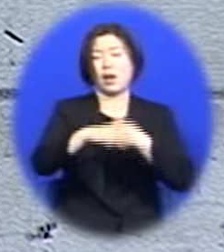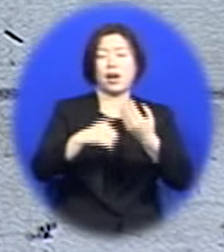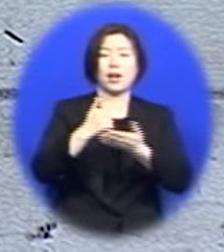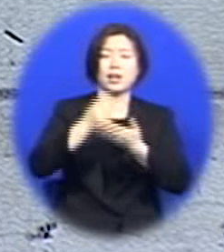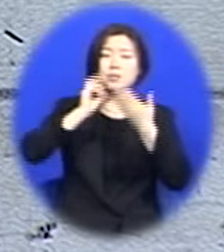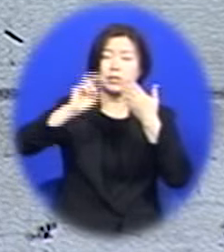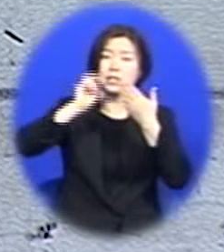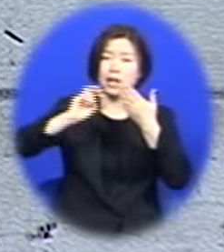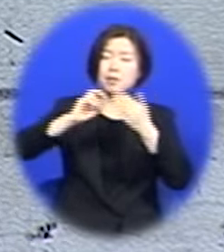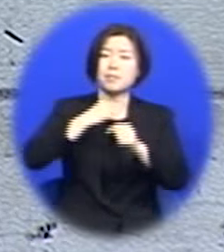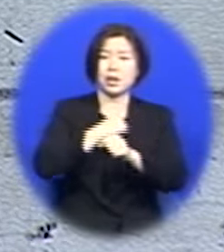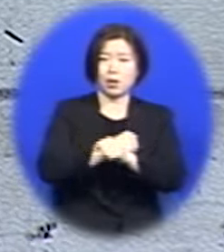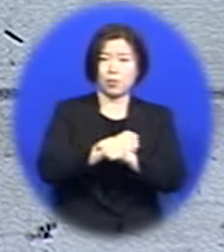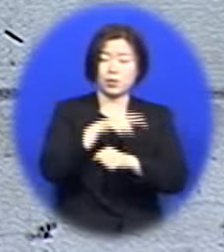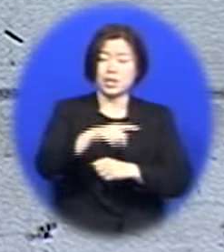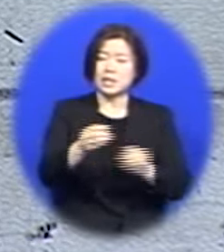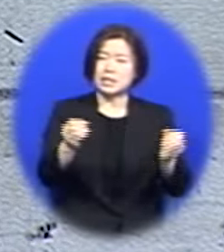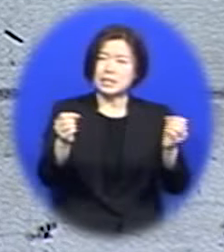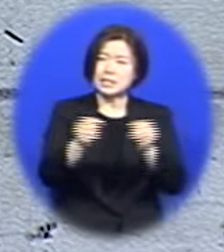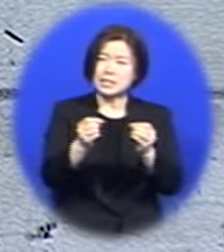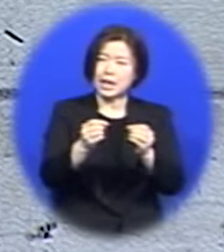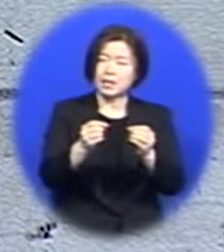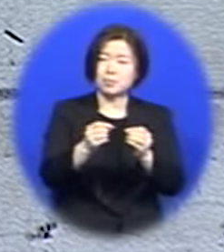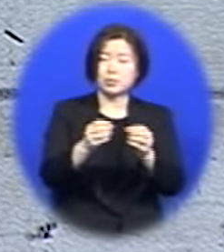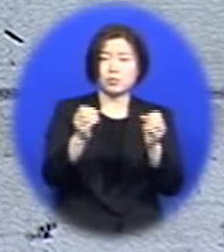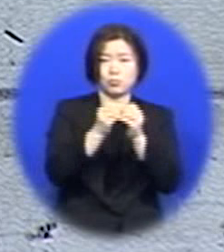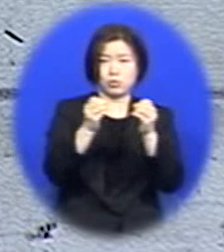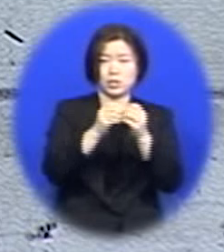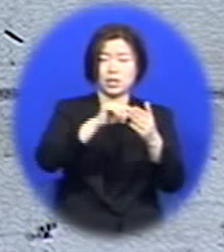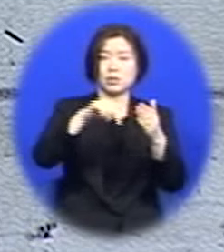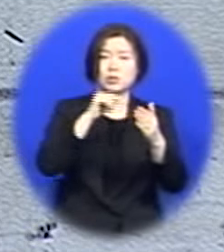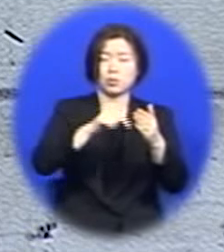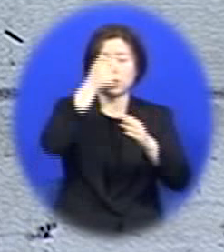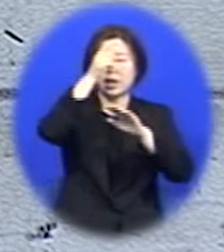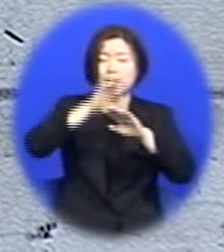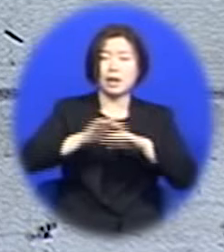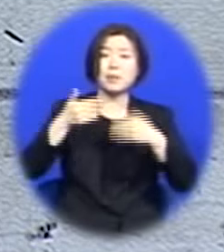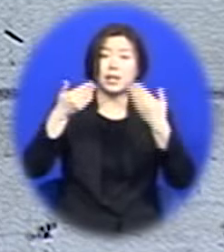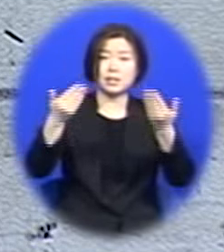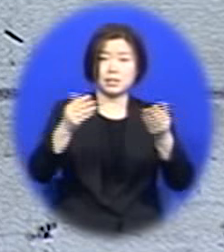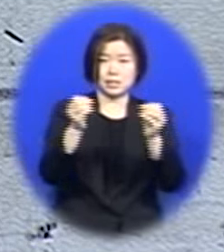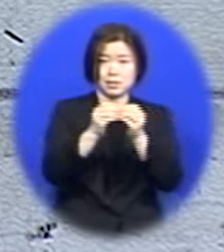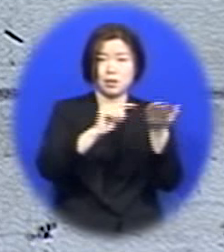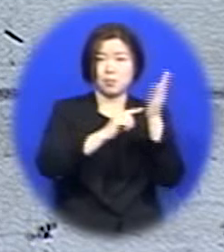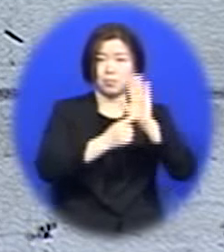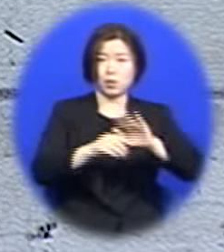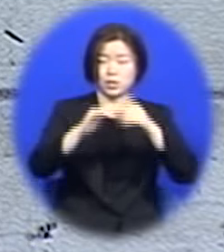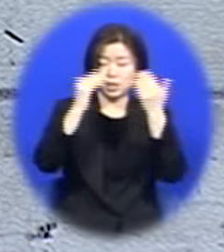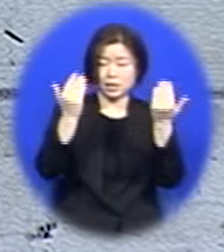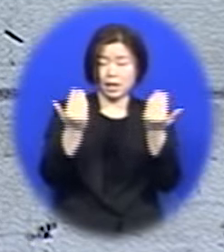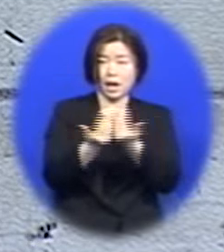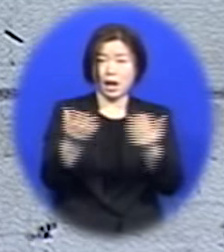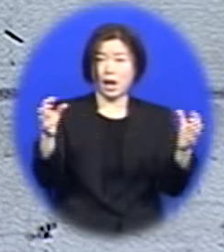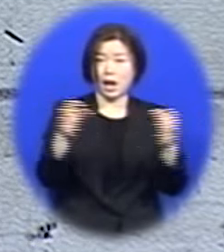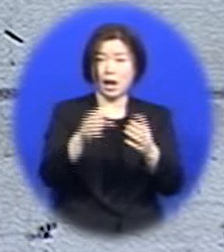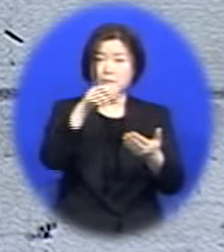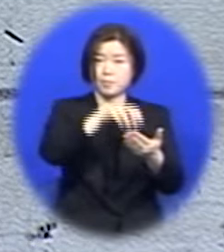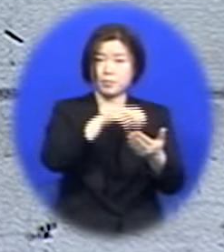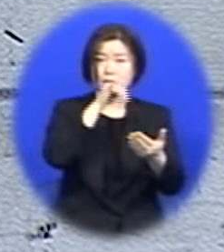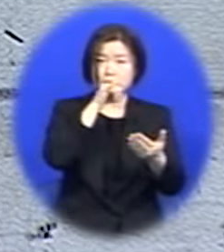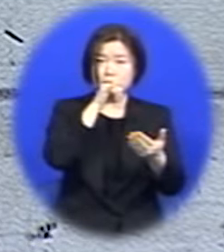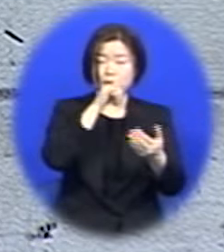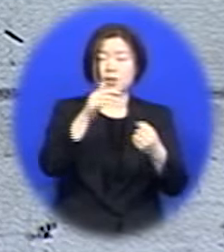요 짧은 구절 속에 예배 드리는 표현이 다 합니다.